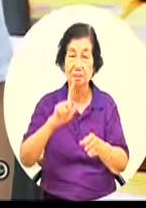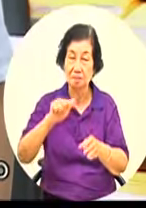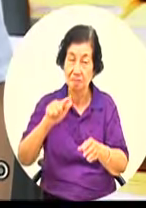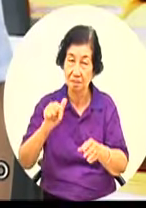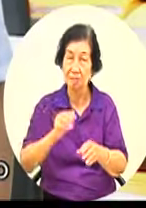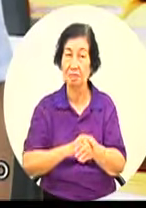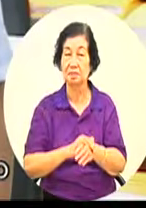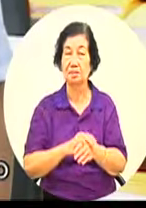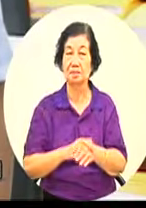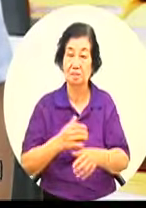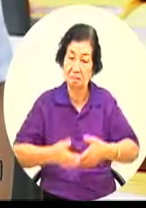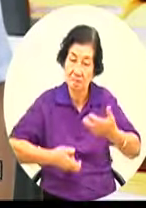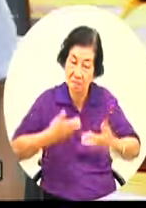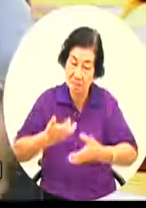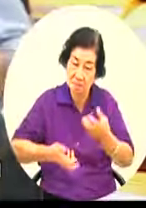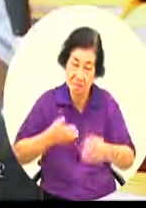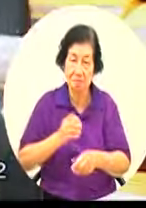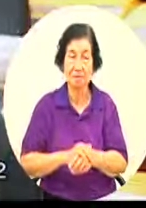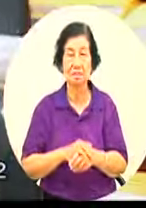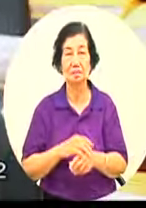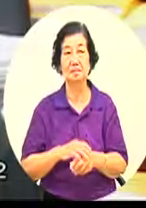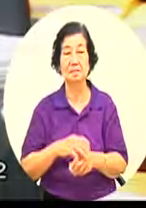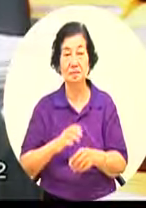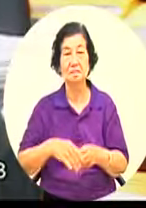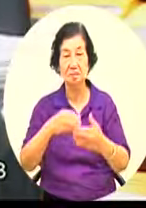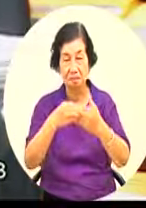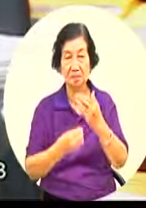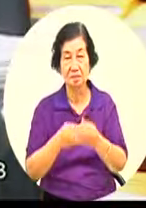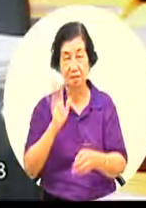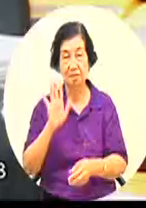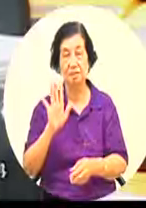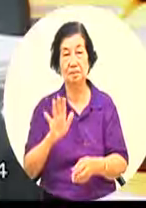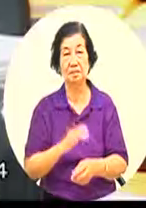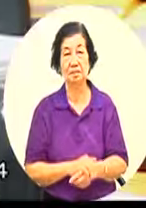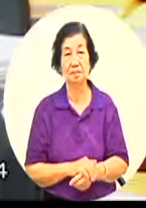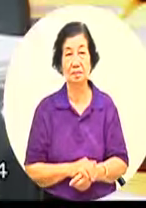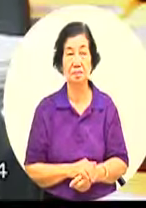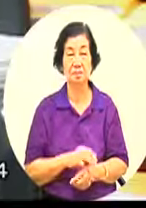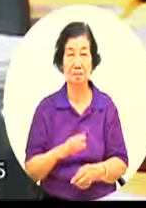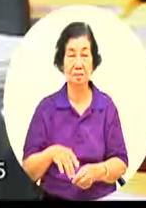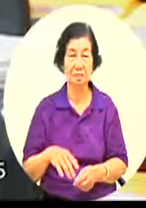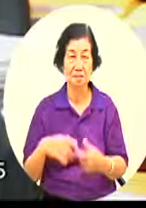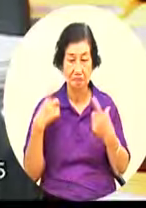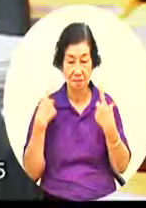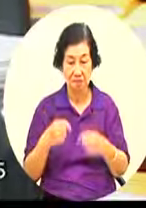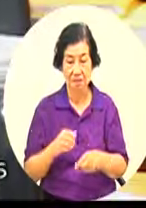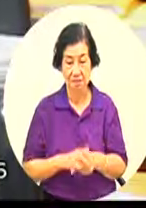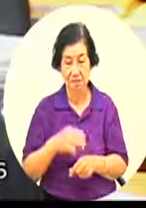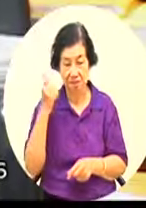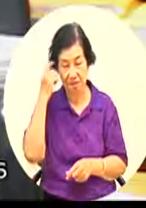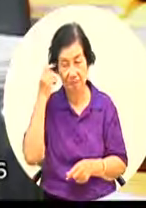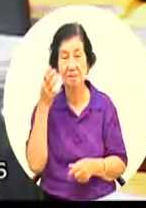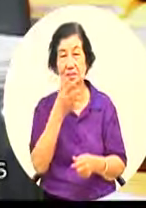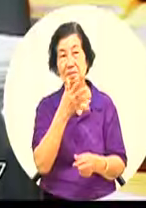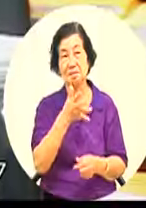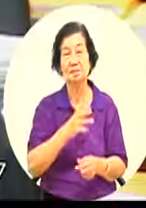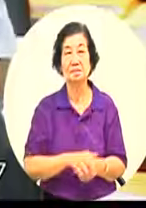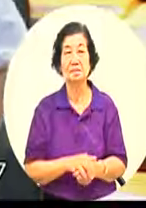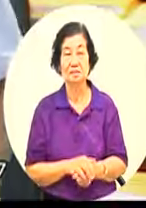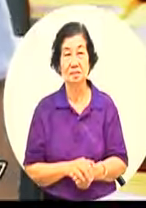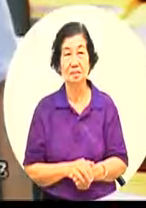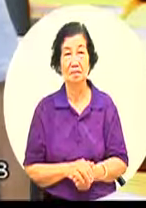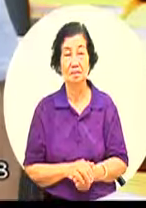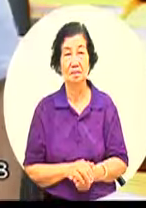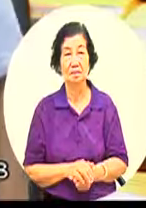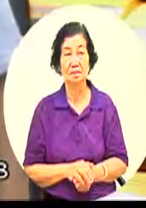具备这样的一个条件。那我为什么今天呢，本来说不会跟你问的，我也是白白跟你问一下，为什么？因